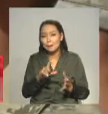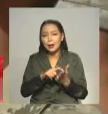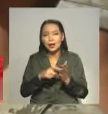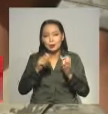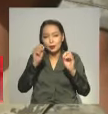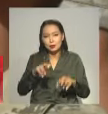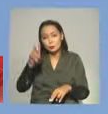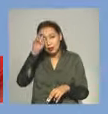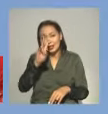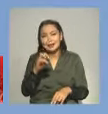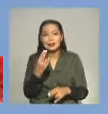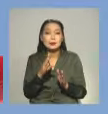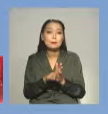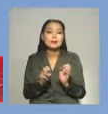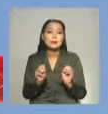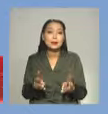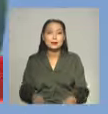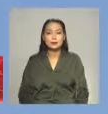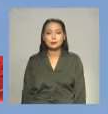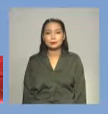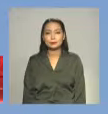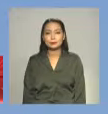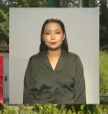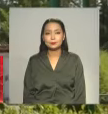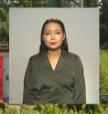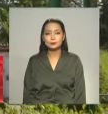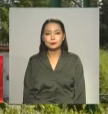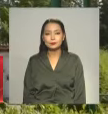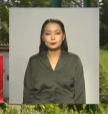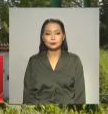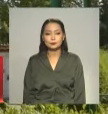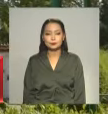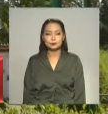государства и национальной безопасности. Берик Силбек, Шерния Сборонтаев, Астана Таймс.